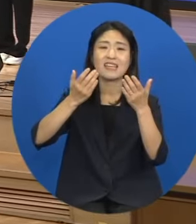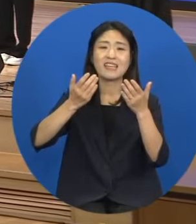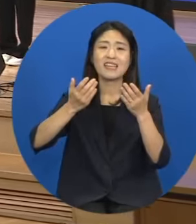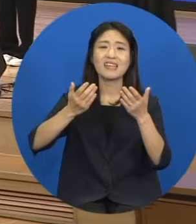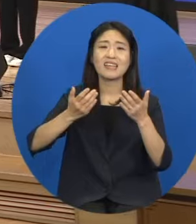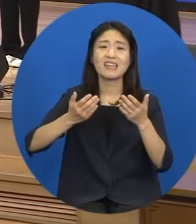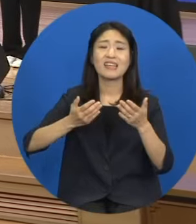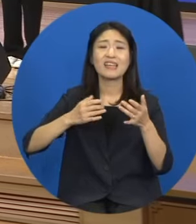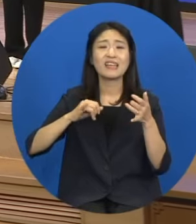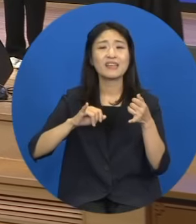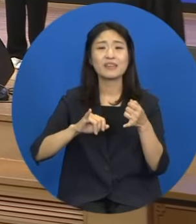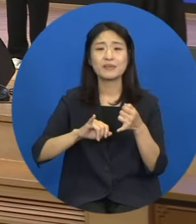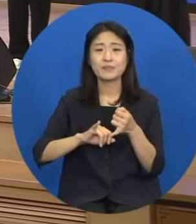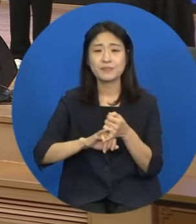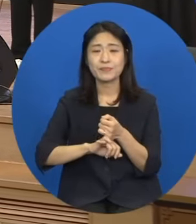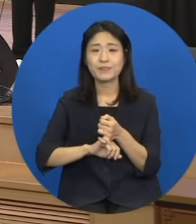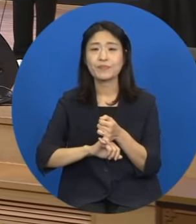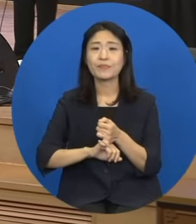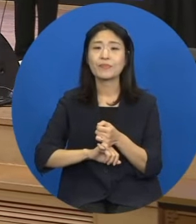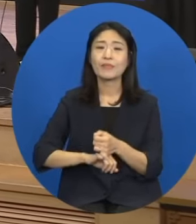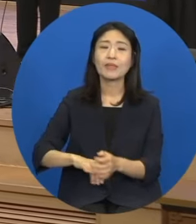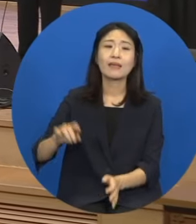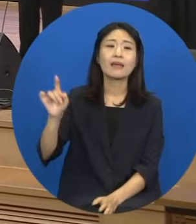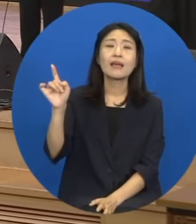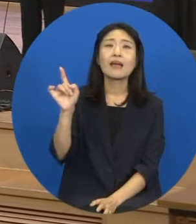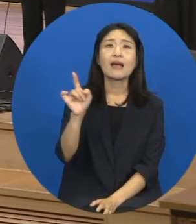지켜주시네. 아무것도 두려워 말라,